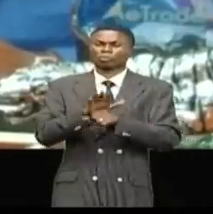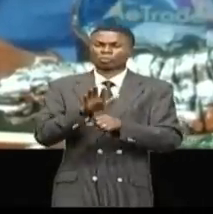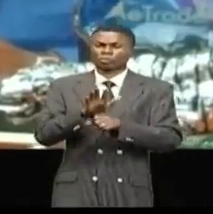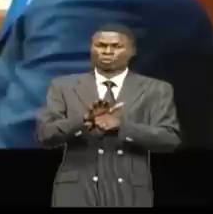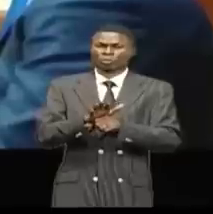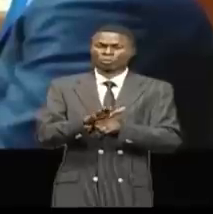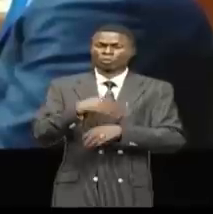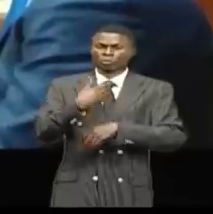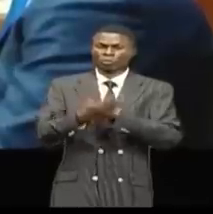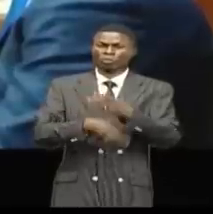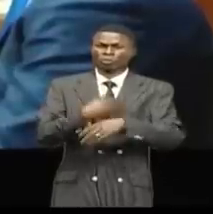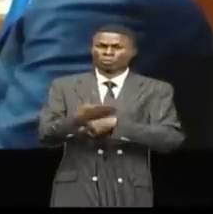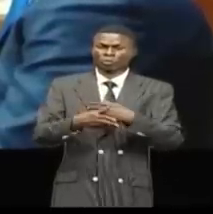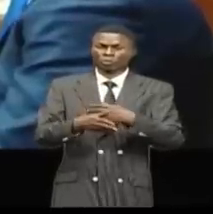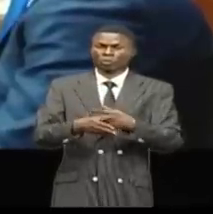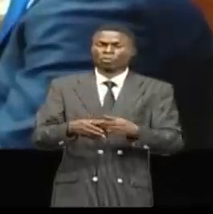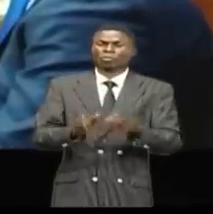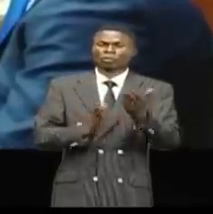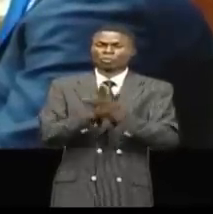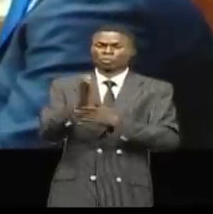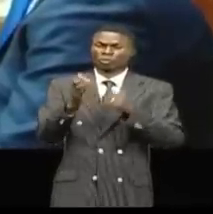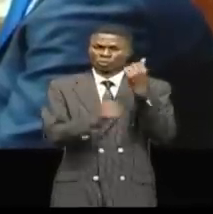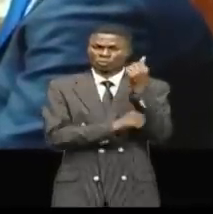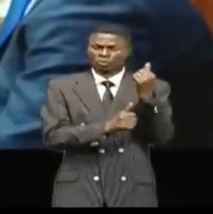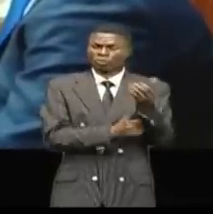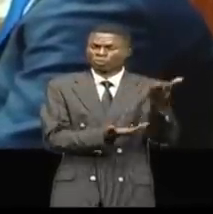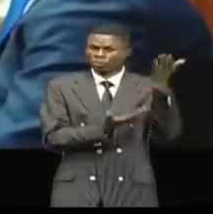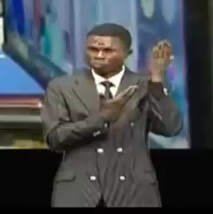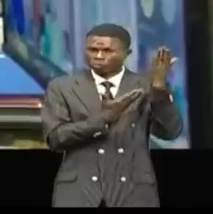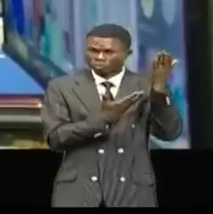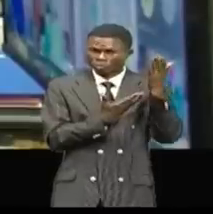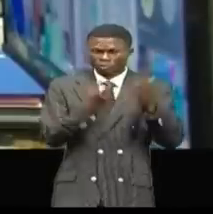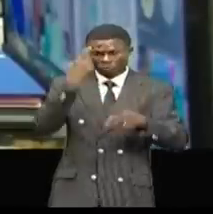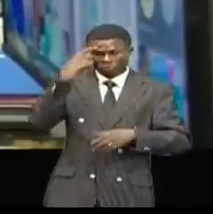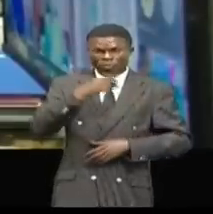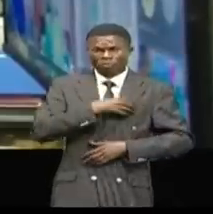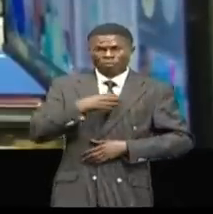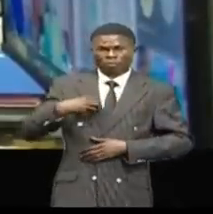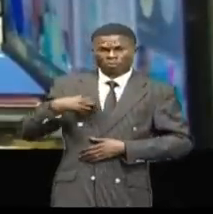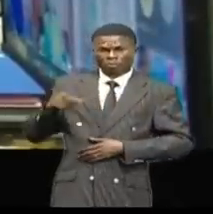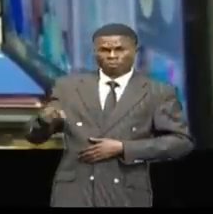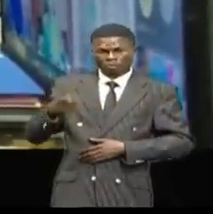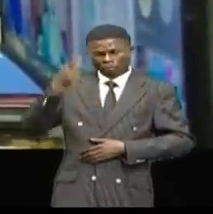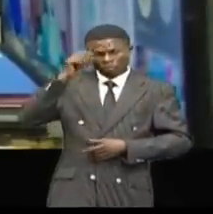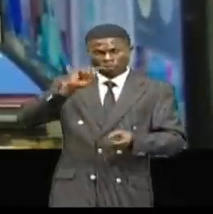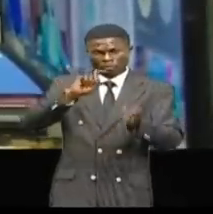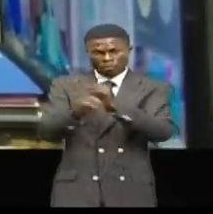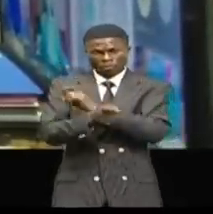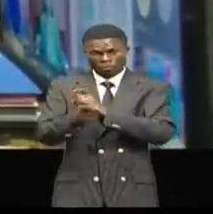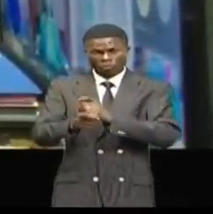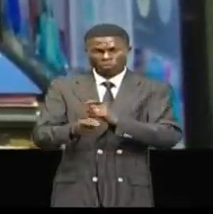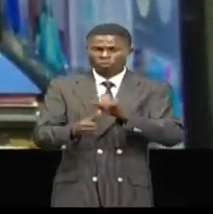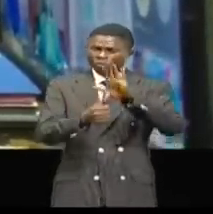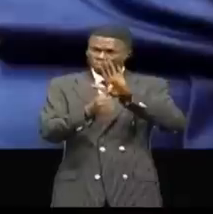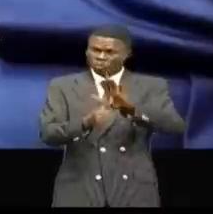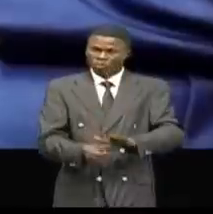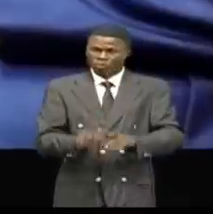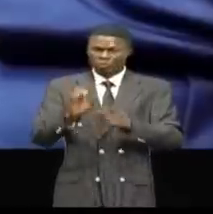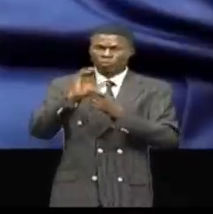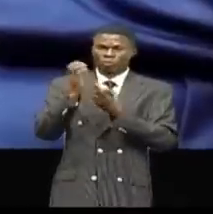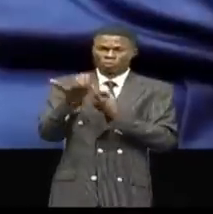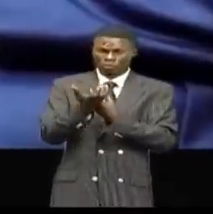la réalisation de droits humains fondamentaux des femmes. C'est pour transformer les inégalités structurelles